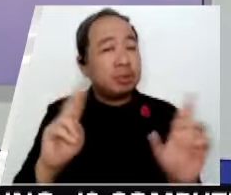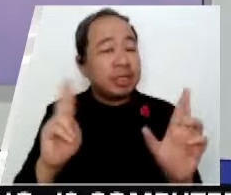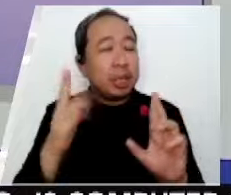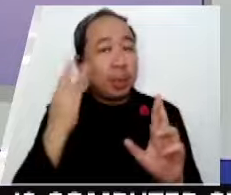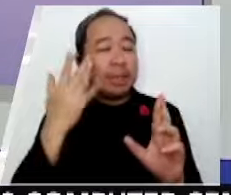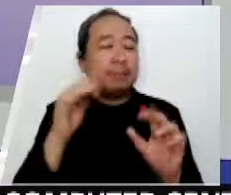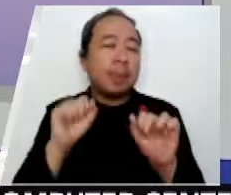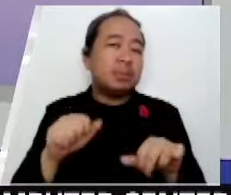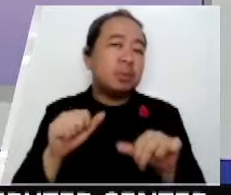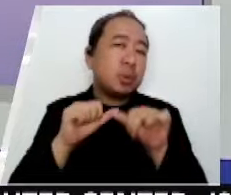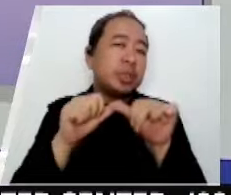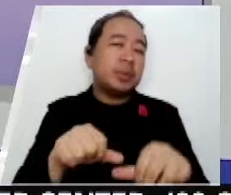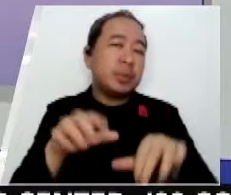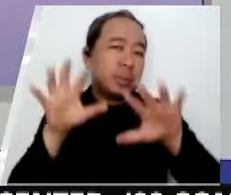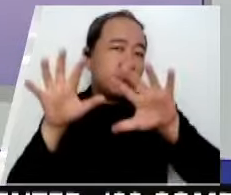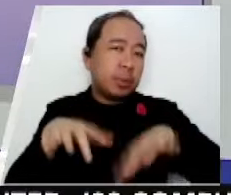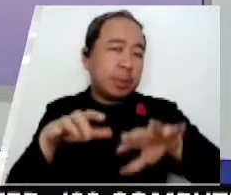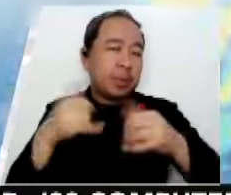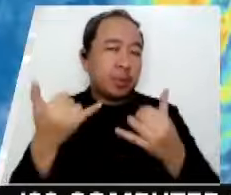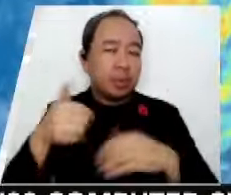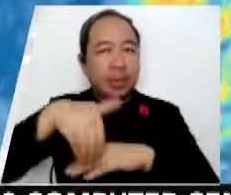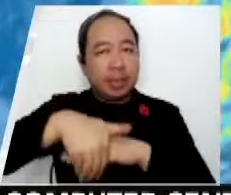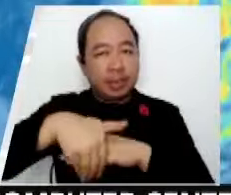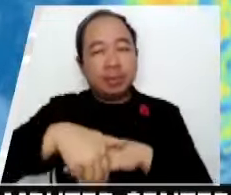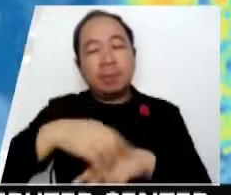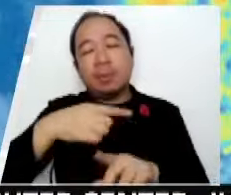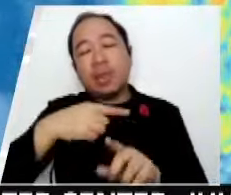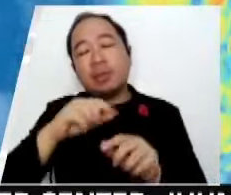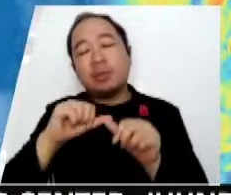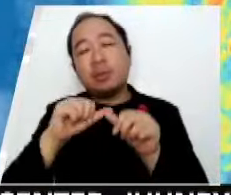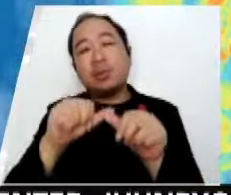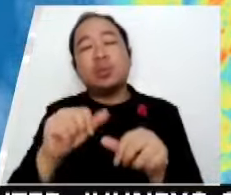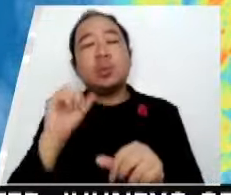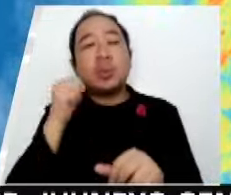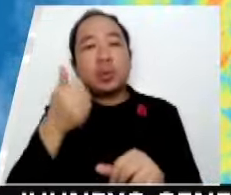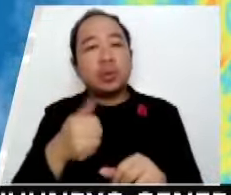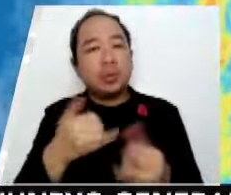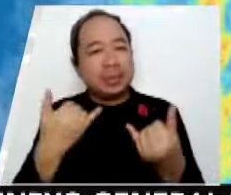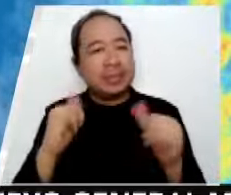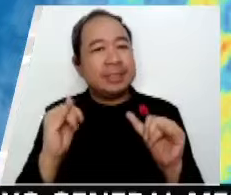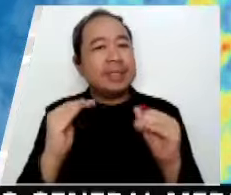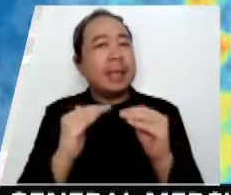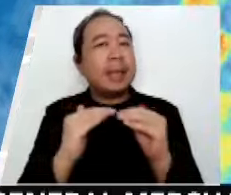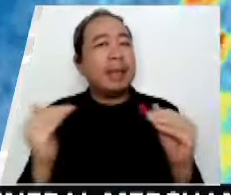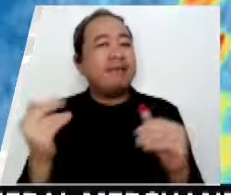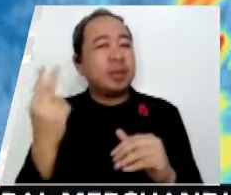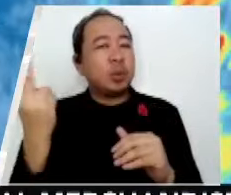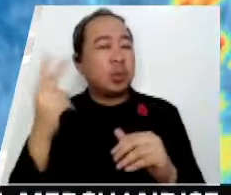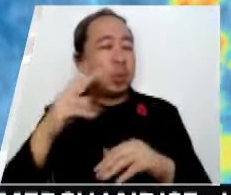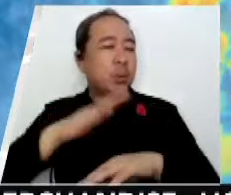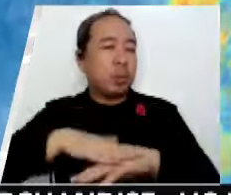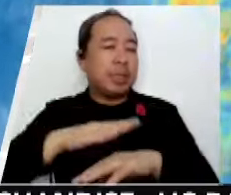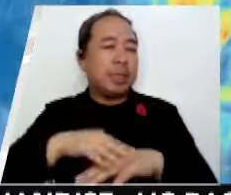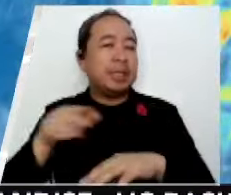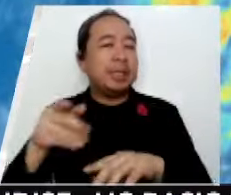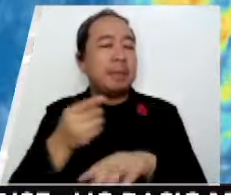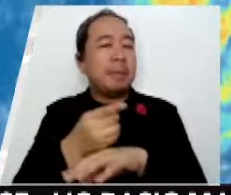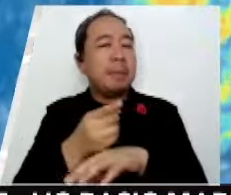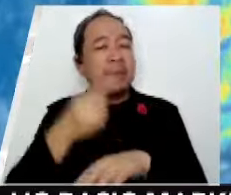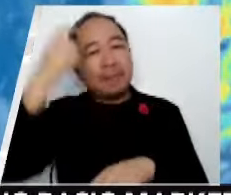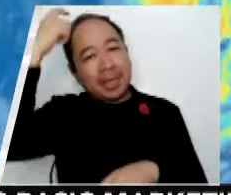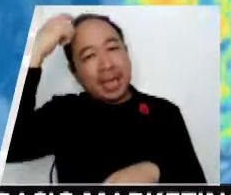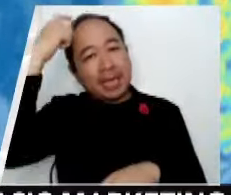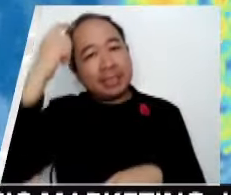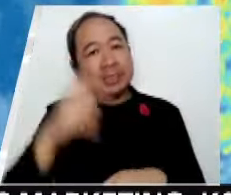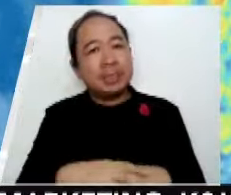mga pag-ulan ngayon pong gabi at bukas. Nakataas pa rin po ang signal number 2 sa Batanes dahil sa bagyo. Signal number 1 sa Babuyan